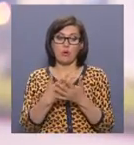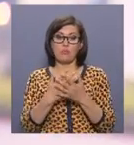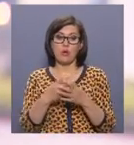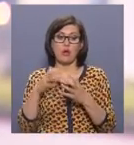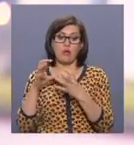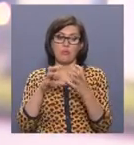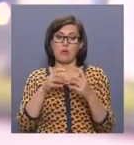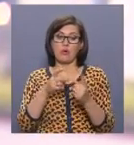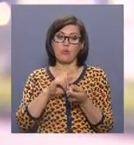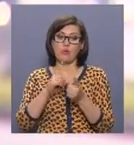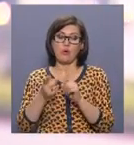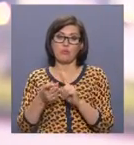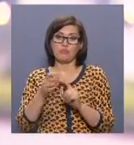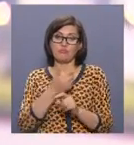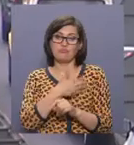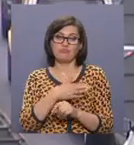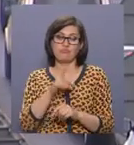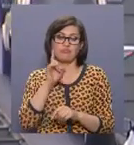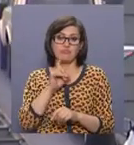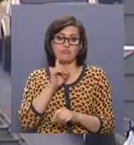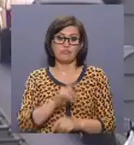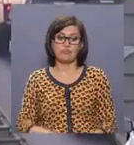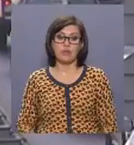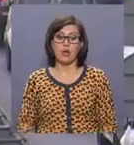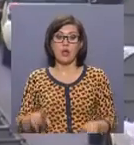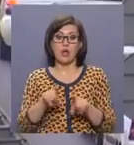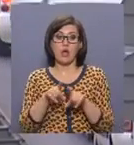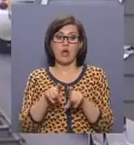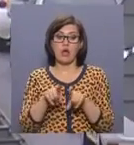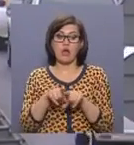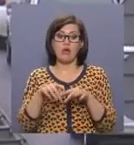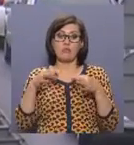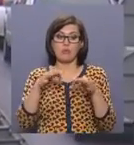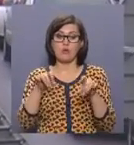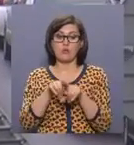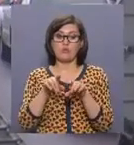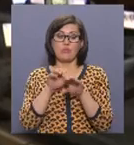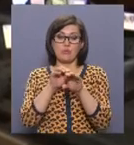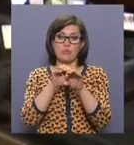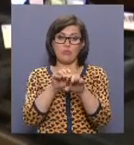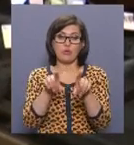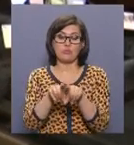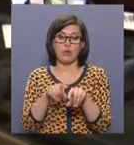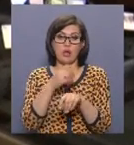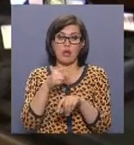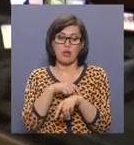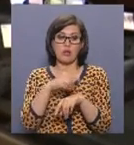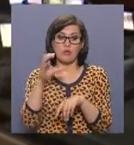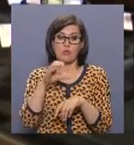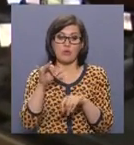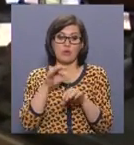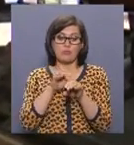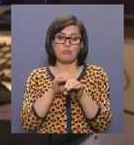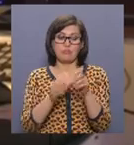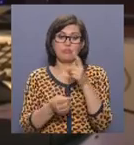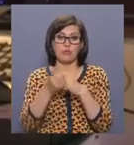көлікке ауыстыруға асығар емес. Осылайша көлік бойында автокөліктер қаз қатар тізіліп, санаулы секундтарда кептеліс